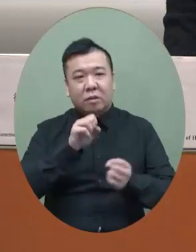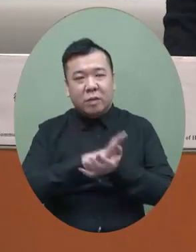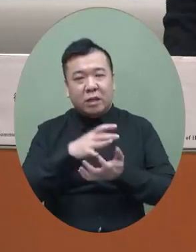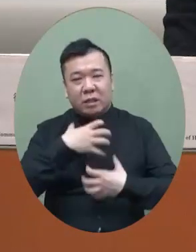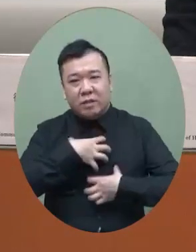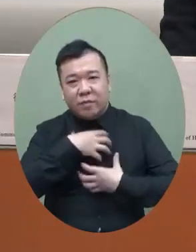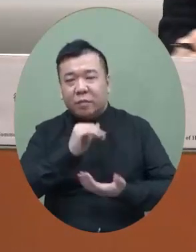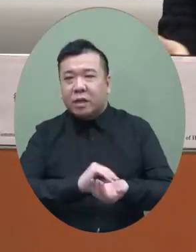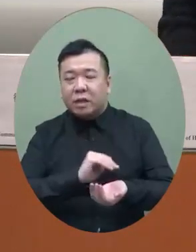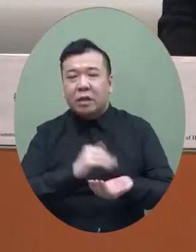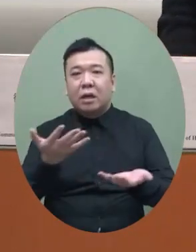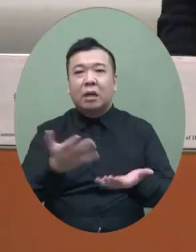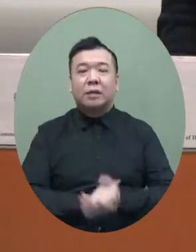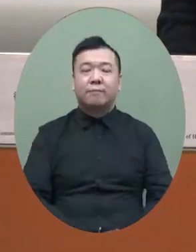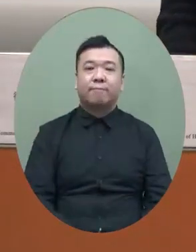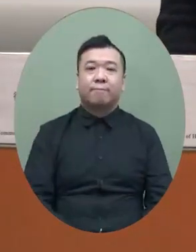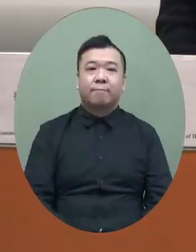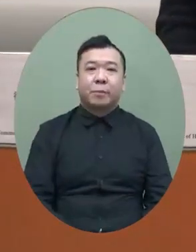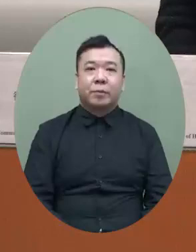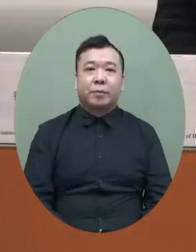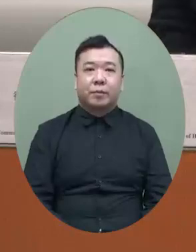方面嘅疾病咧？唔該。